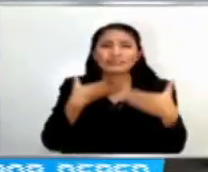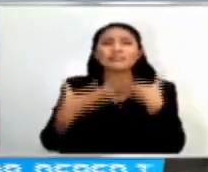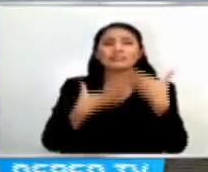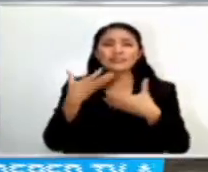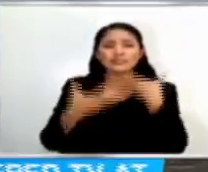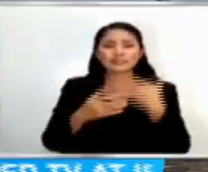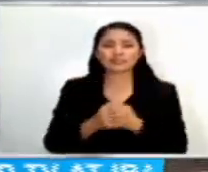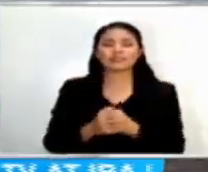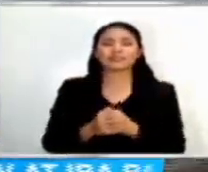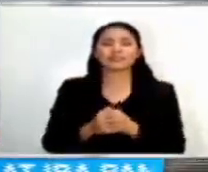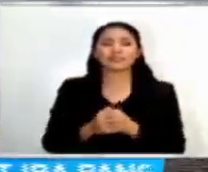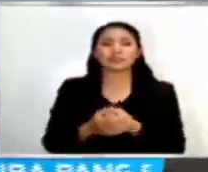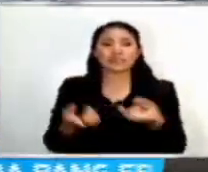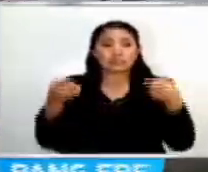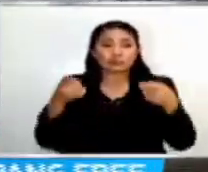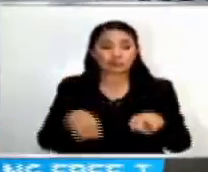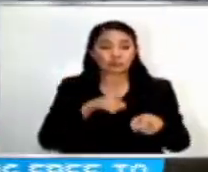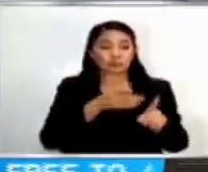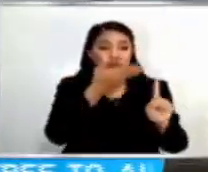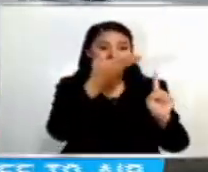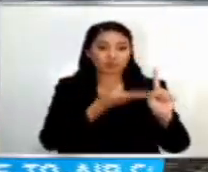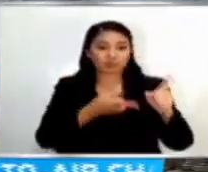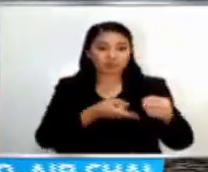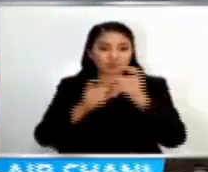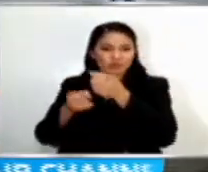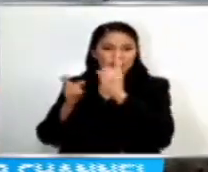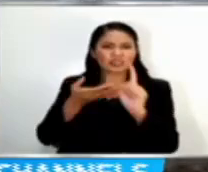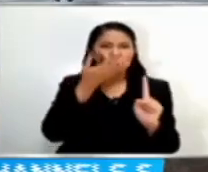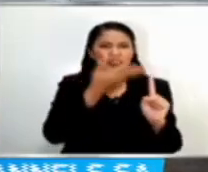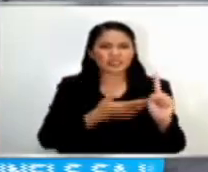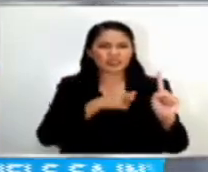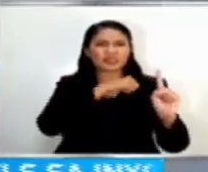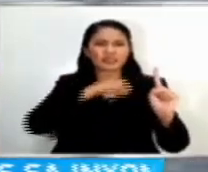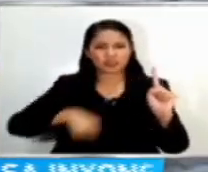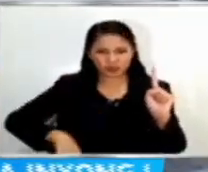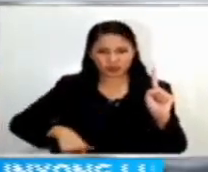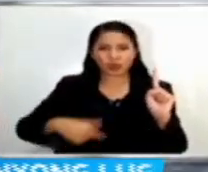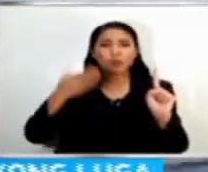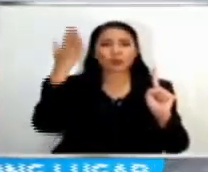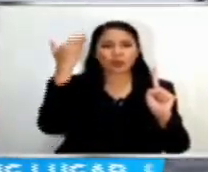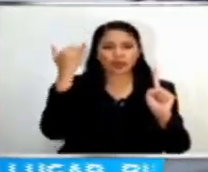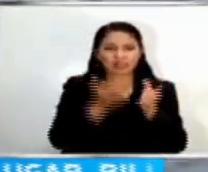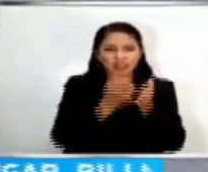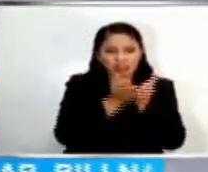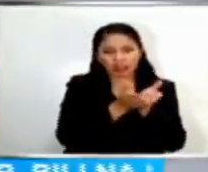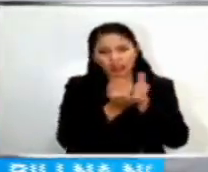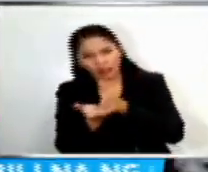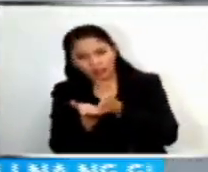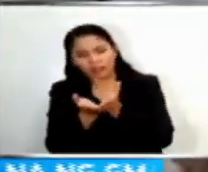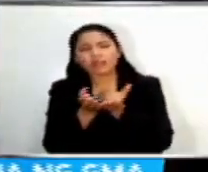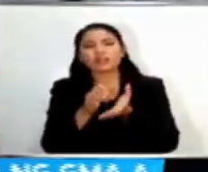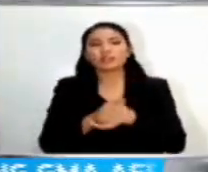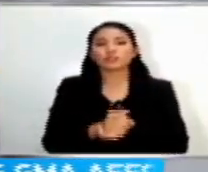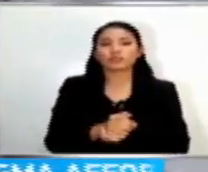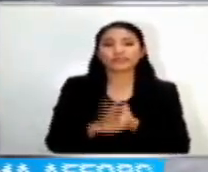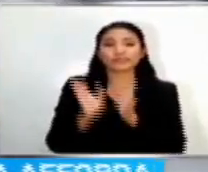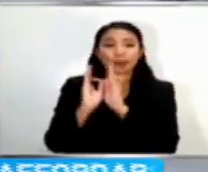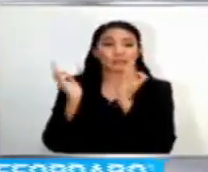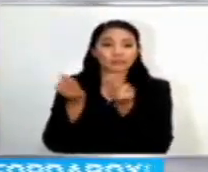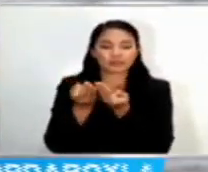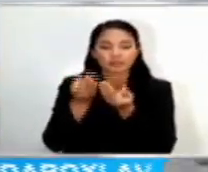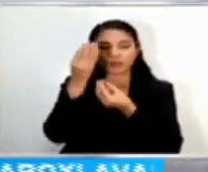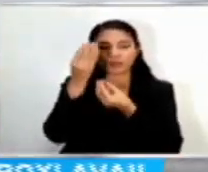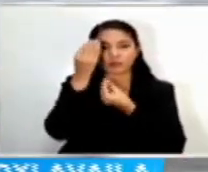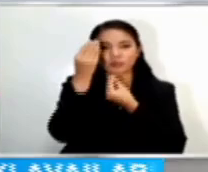Sugatan ng isang manging isda matapos tumaob ang sinasakyang bangka sa Dinalungan, Aurora. Ayon sa kaanak ng biktima, pumalaot si Rudy Manubag